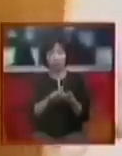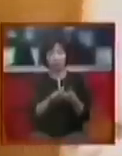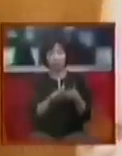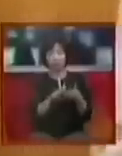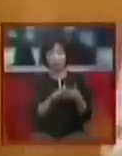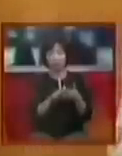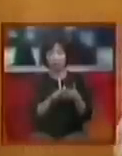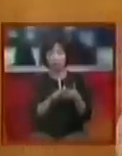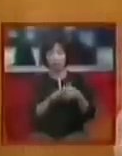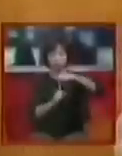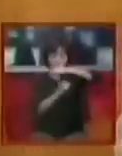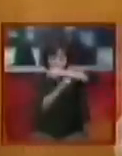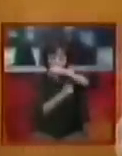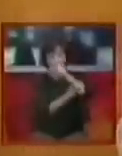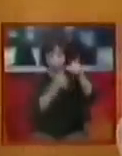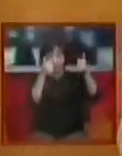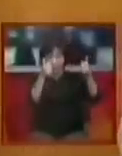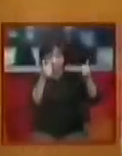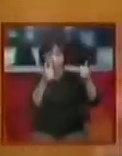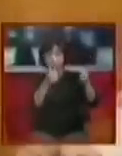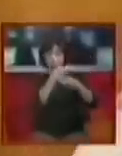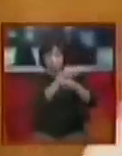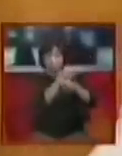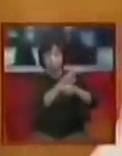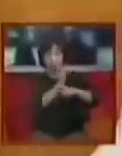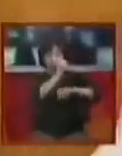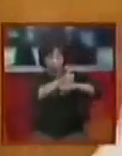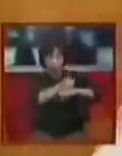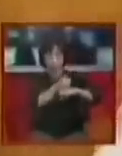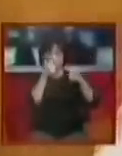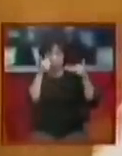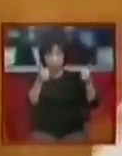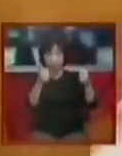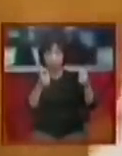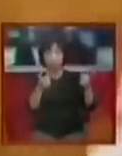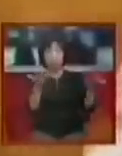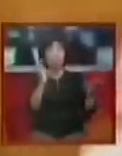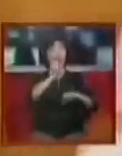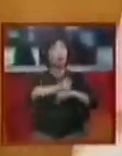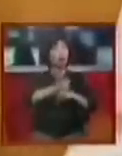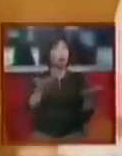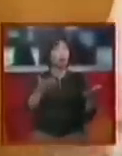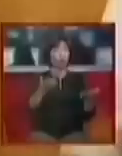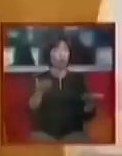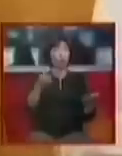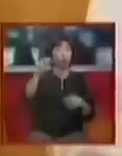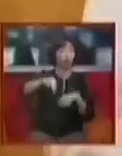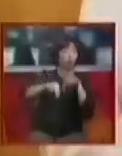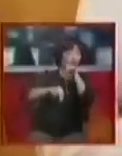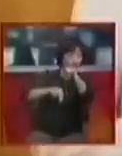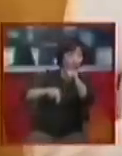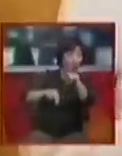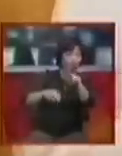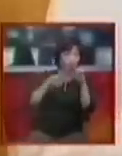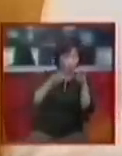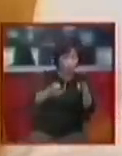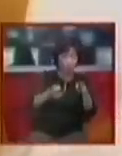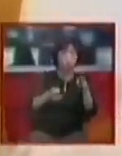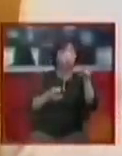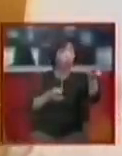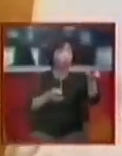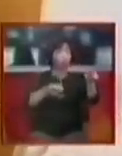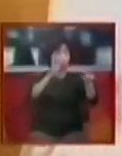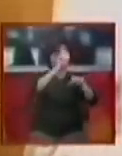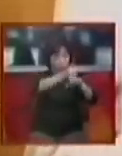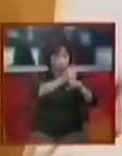Dahil maayos ang paggawa ng tulay, kalsada at gusali, itinatayo ang mga ito kung saan kailangan. Maayos ang daanan, mas mabilis